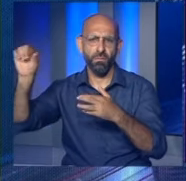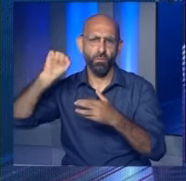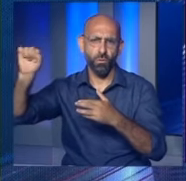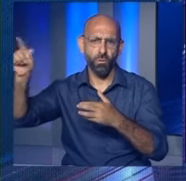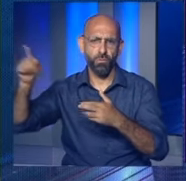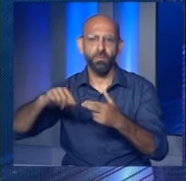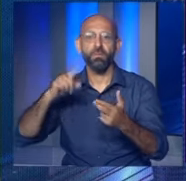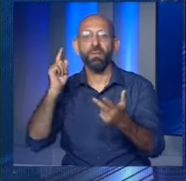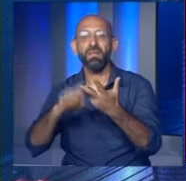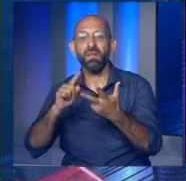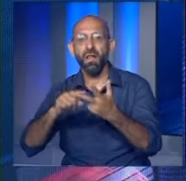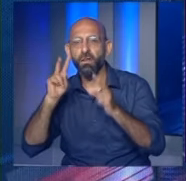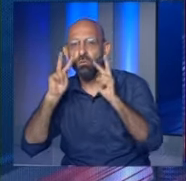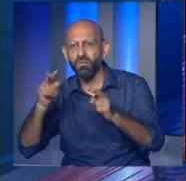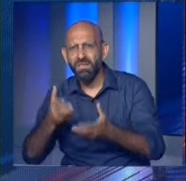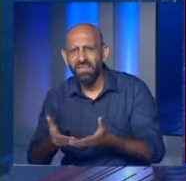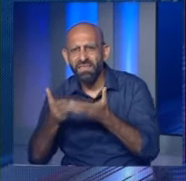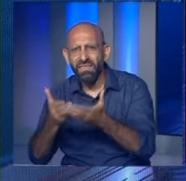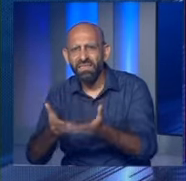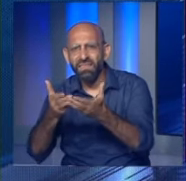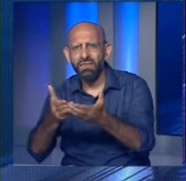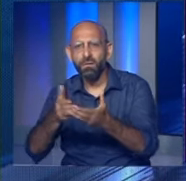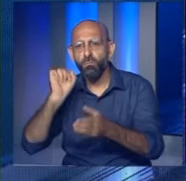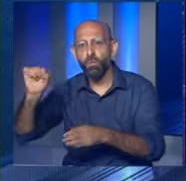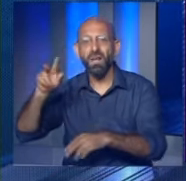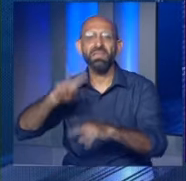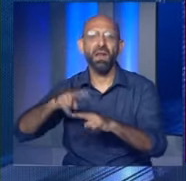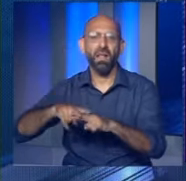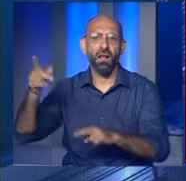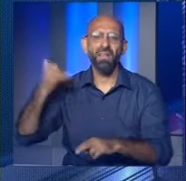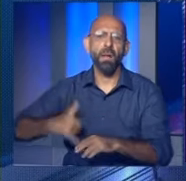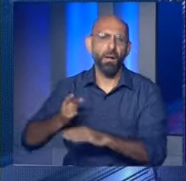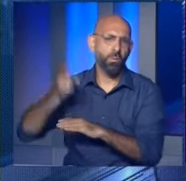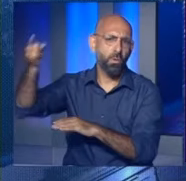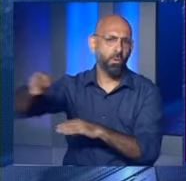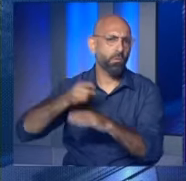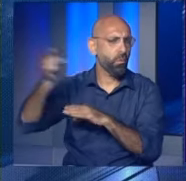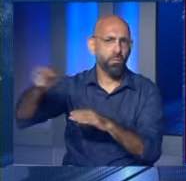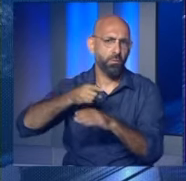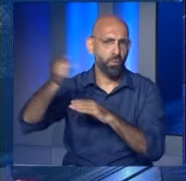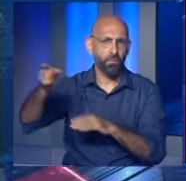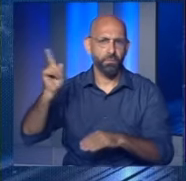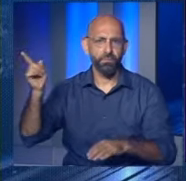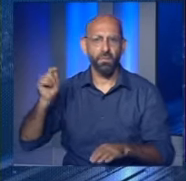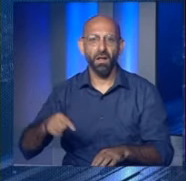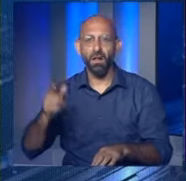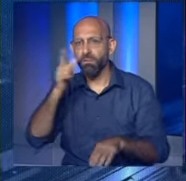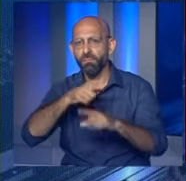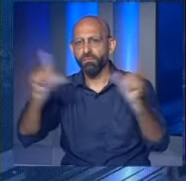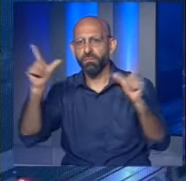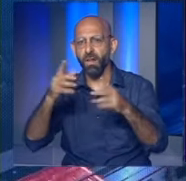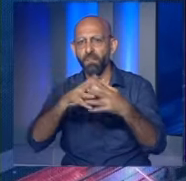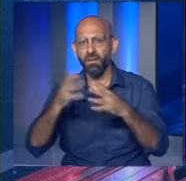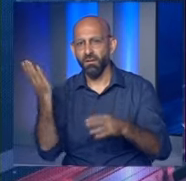الاحمر والمتوسط احداها امريكيه والثلاث الاخريات انتهكت حذر الوصول في اتجاه موانئ اسرائيل وكان الجيش